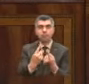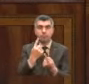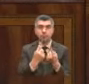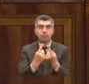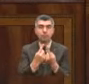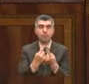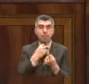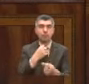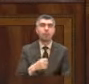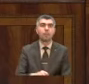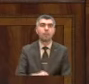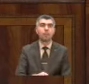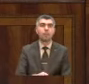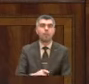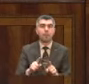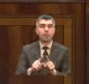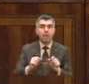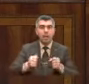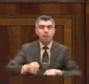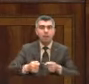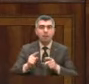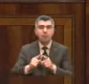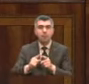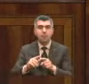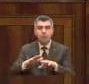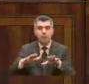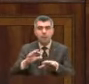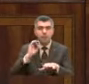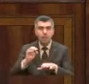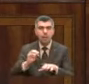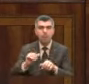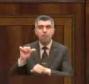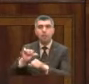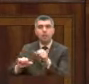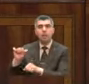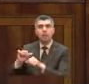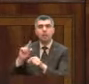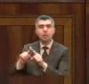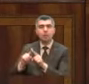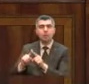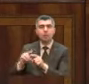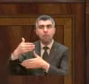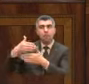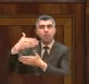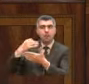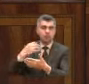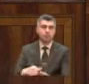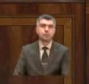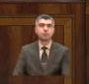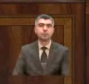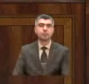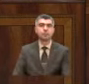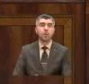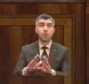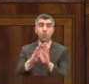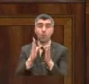اليوم بالمد الإسمنتي، أطماع مستمرين تحويلها إلى مشاريع عقارية مربحة. سيد الوزير، هذه الأمور